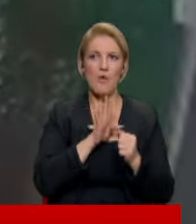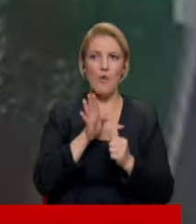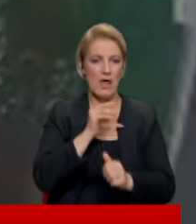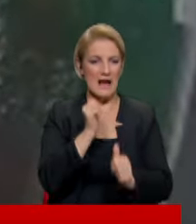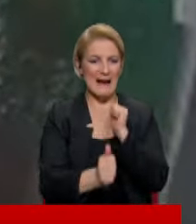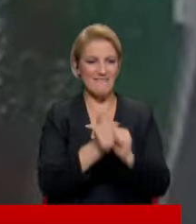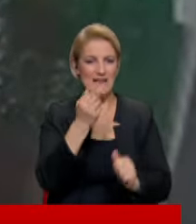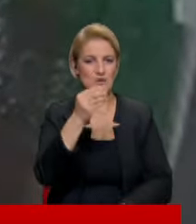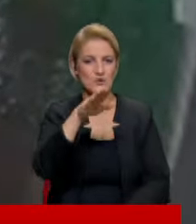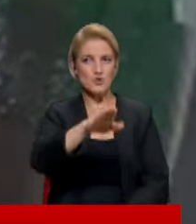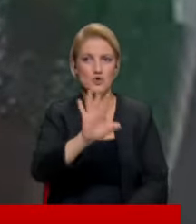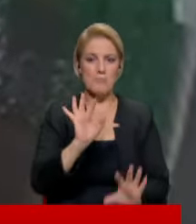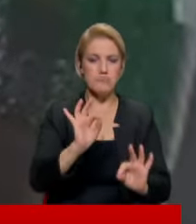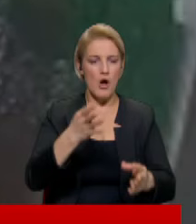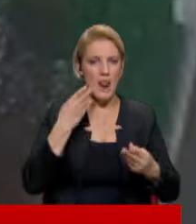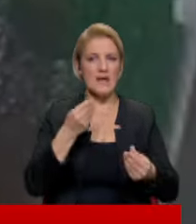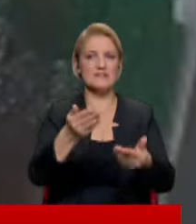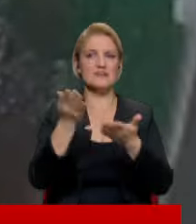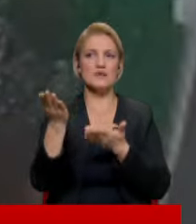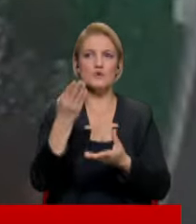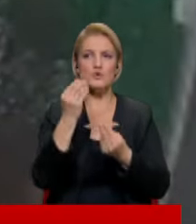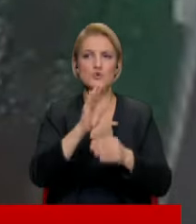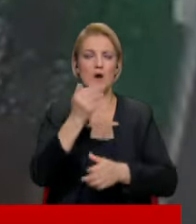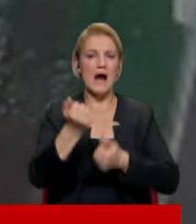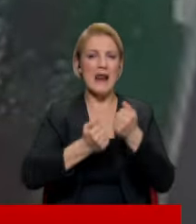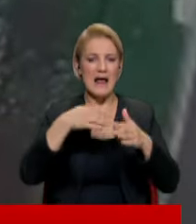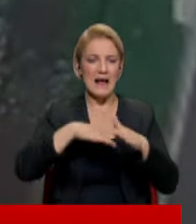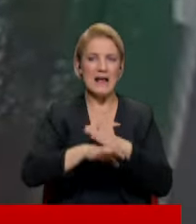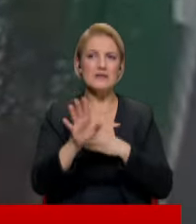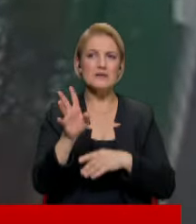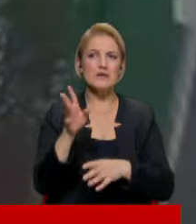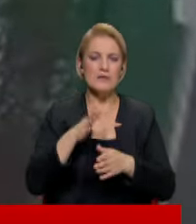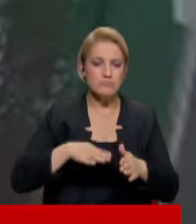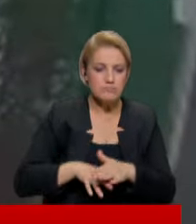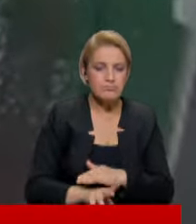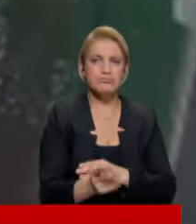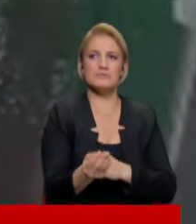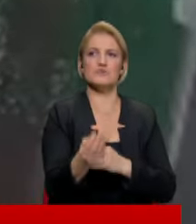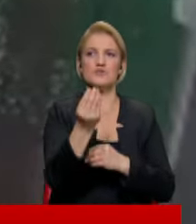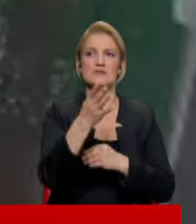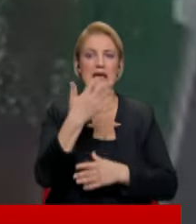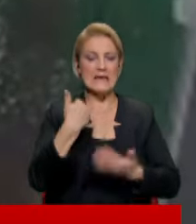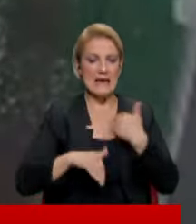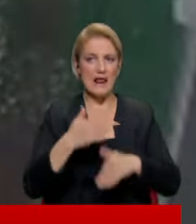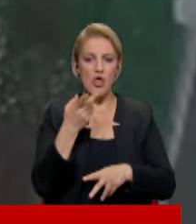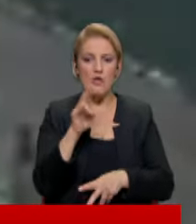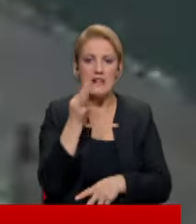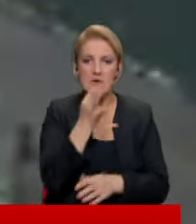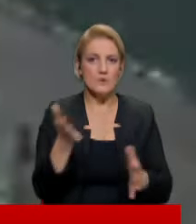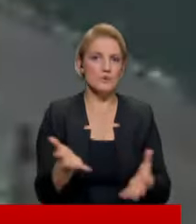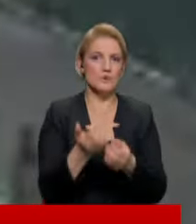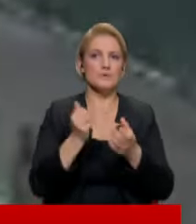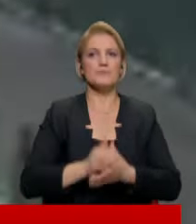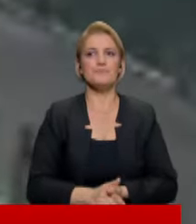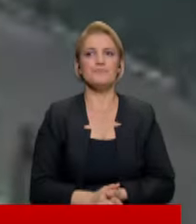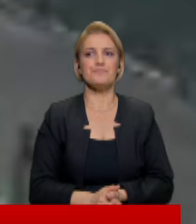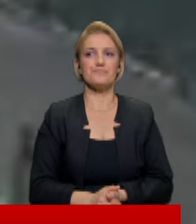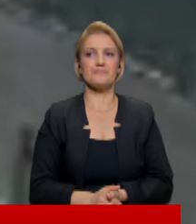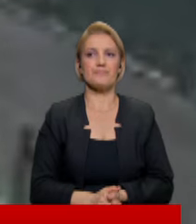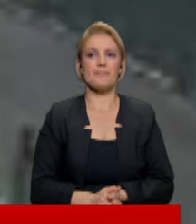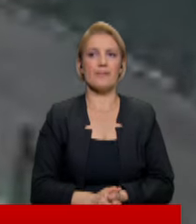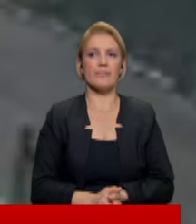kavga ettiği çocuğu işte böyle ezdi çocuk otomobilin altından sürünerek çıktı yaralanmıştı ölümden döndü